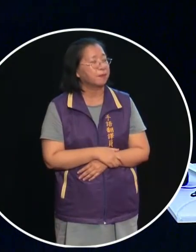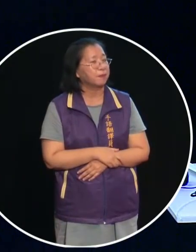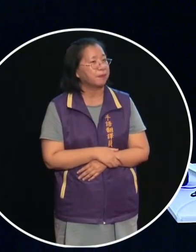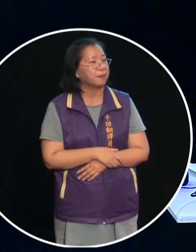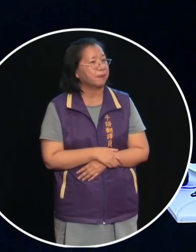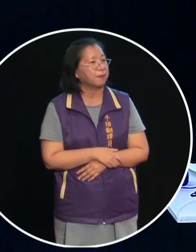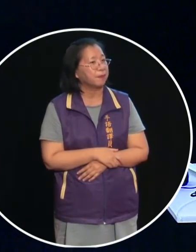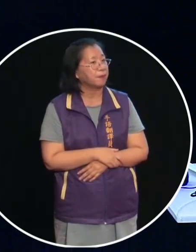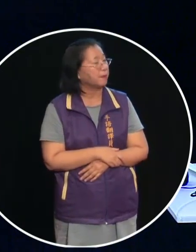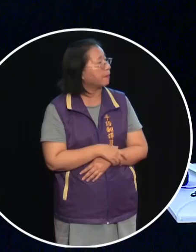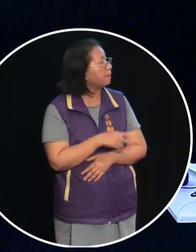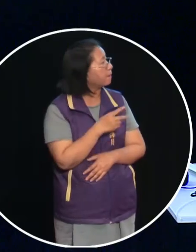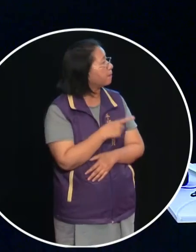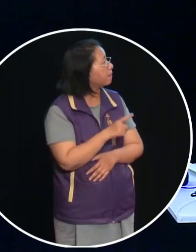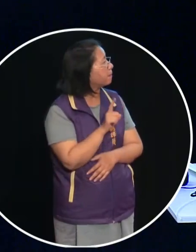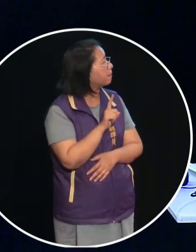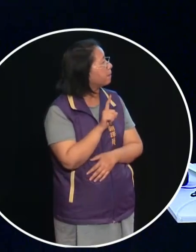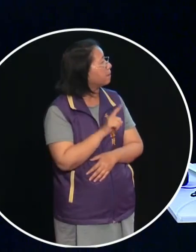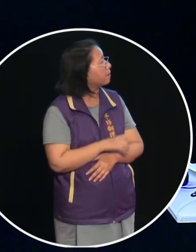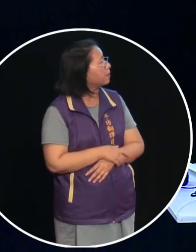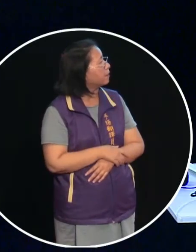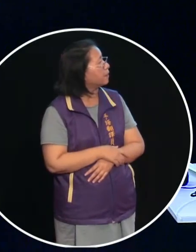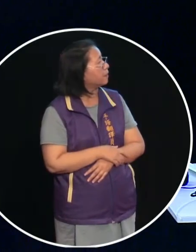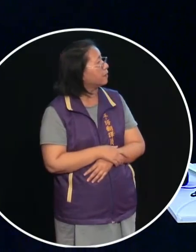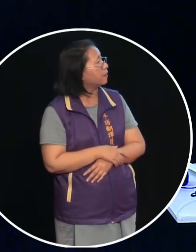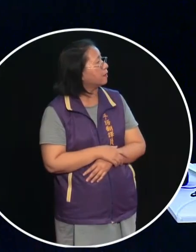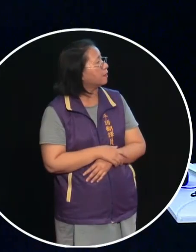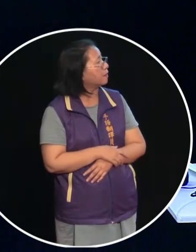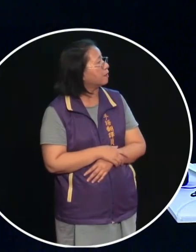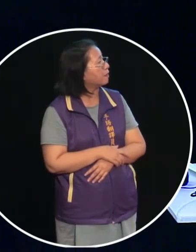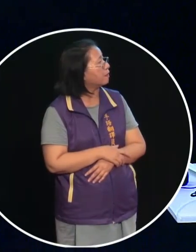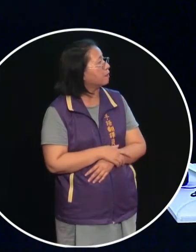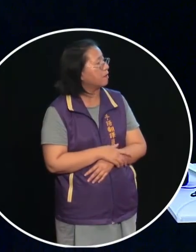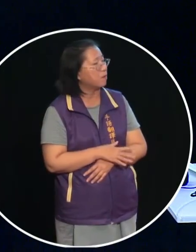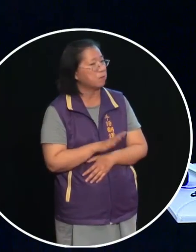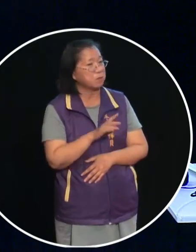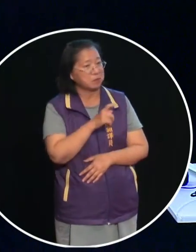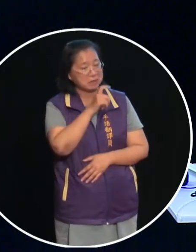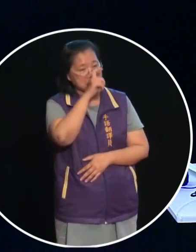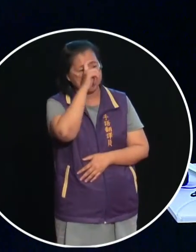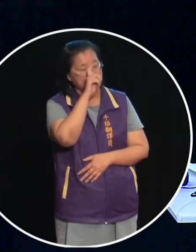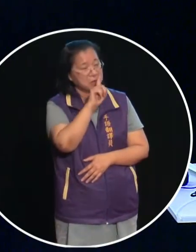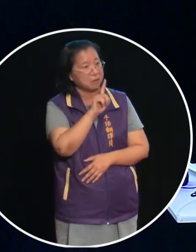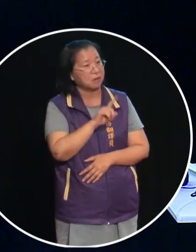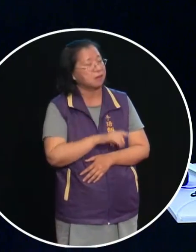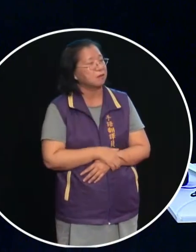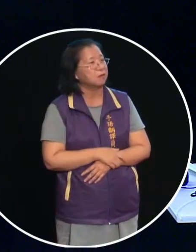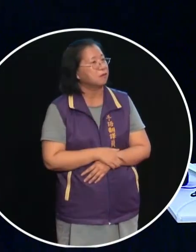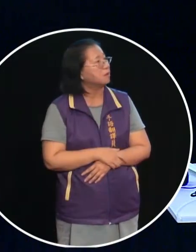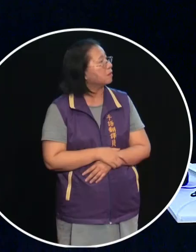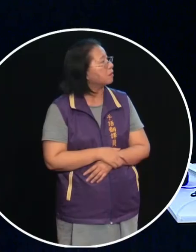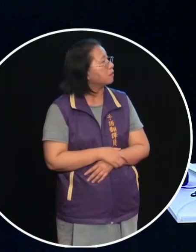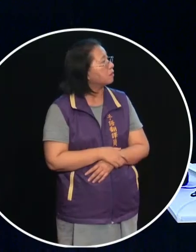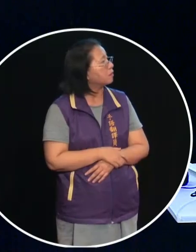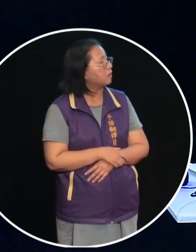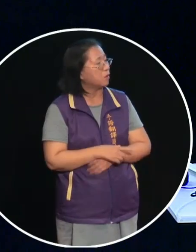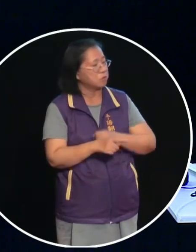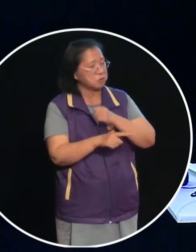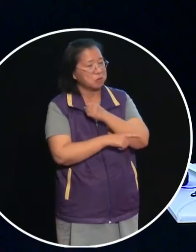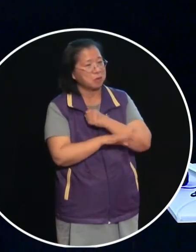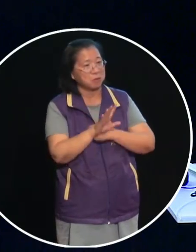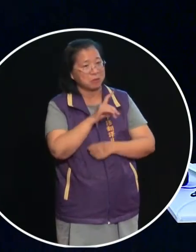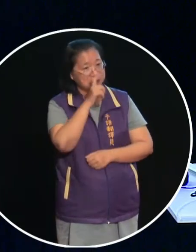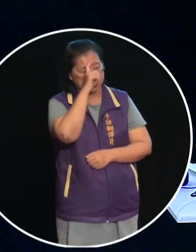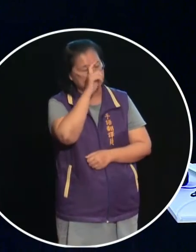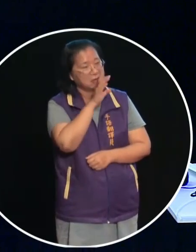华府都不希望的结果有可能，当然是北京都不太希望不希望的结果。不